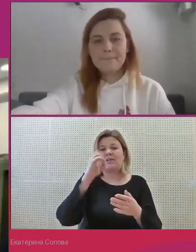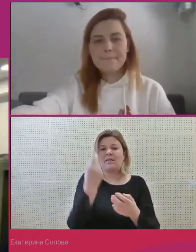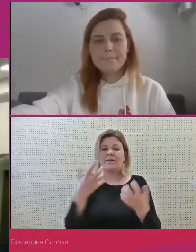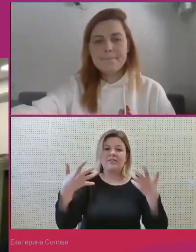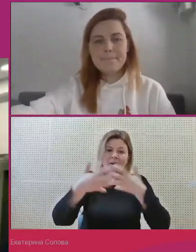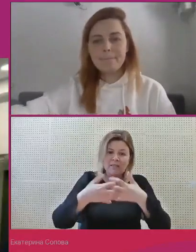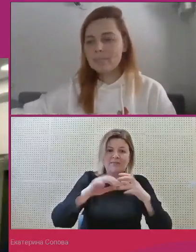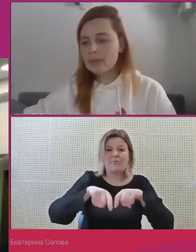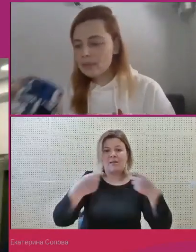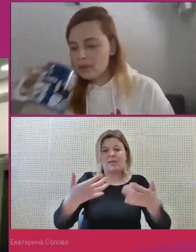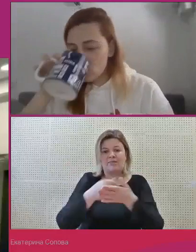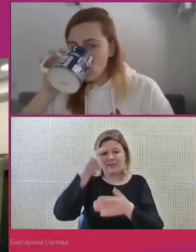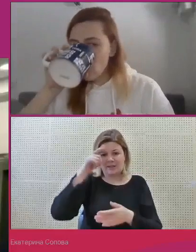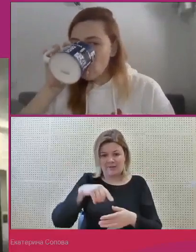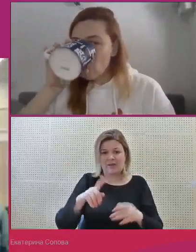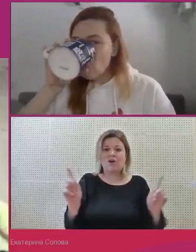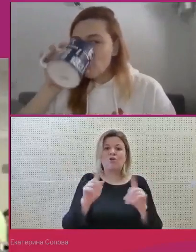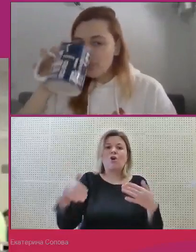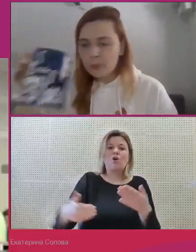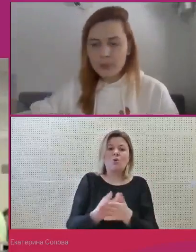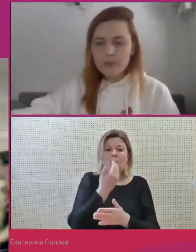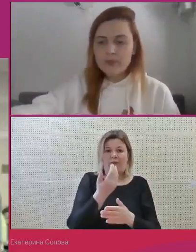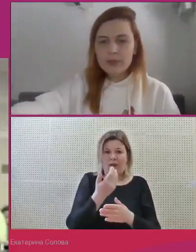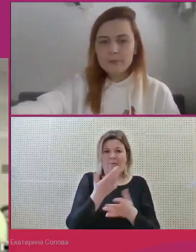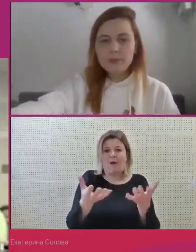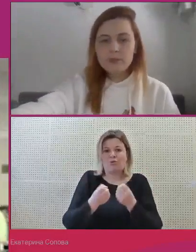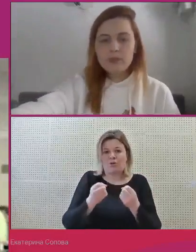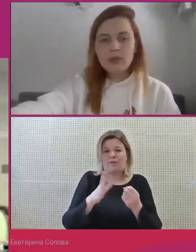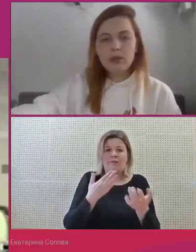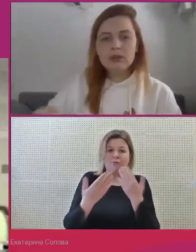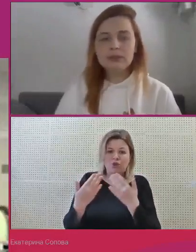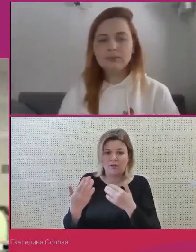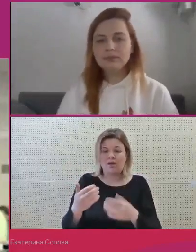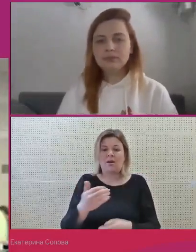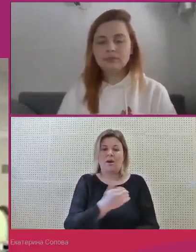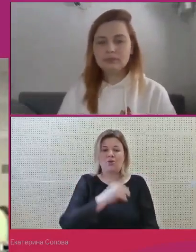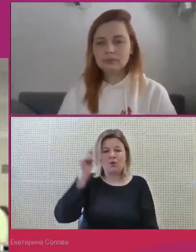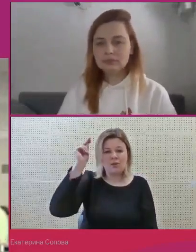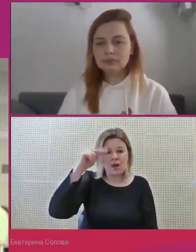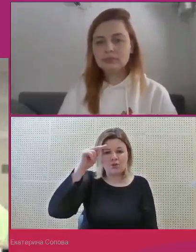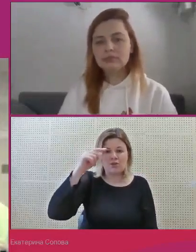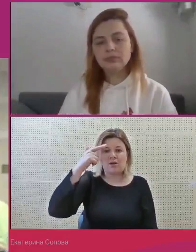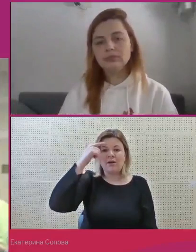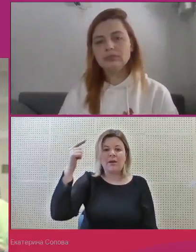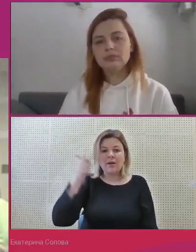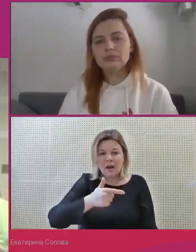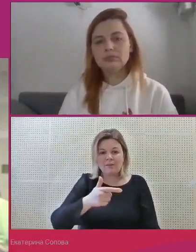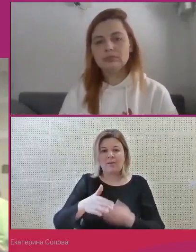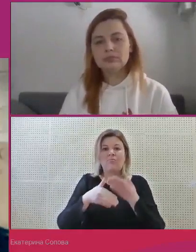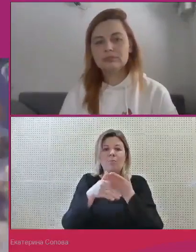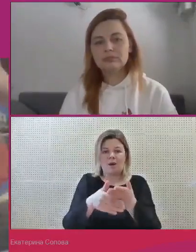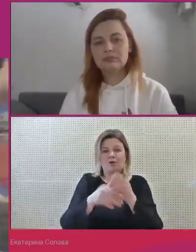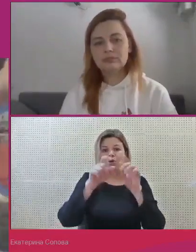для себя привнести в плане общения. Но я бы хотела научиться грамотно помогать людям, которые в этом